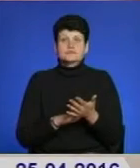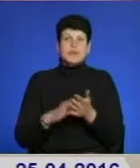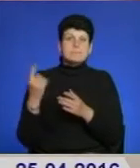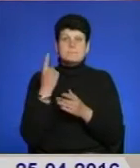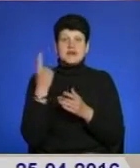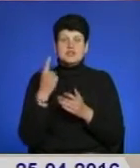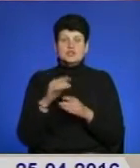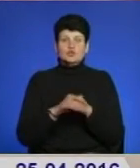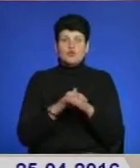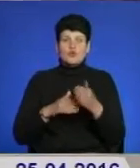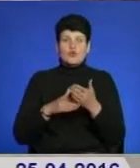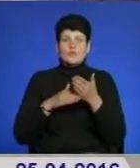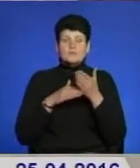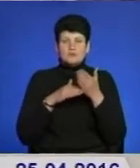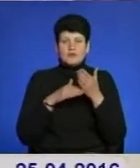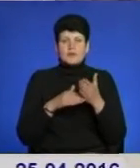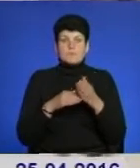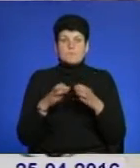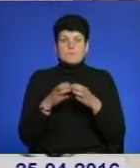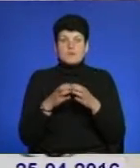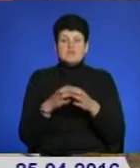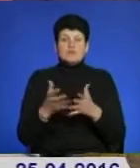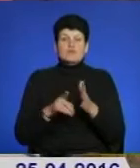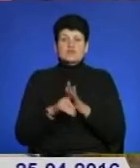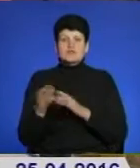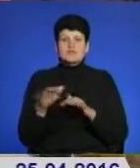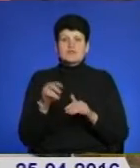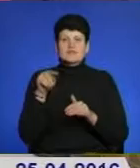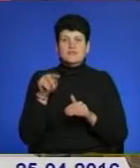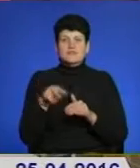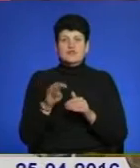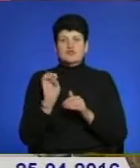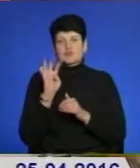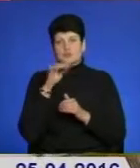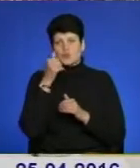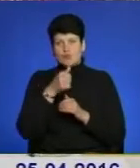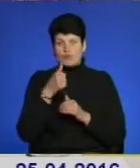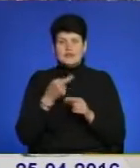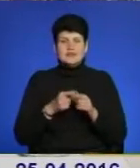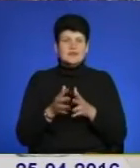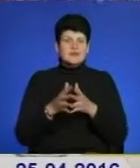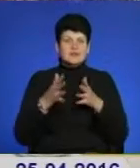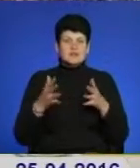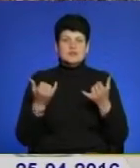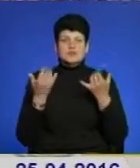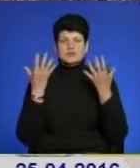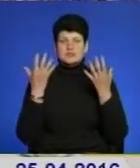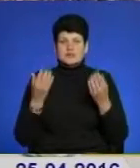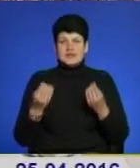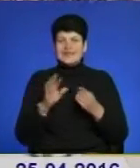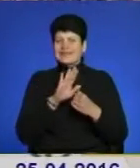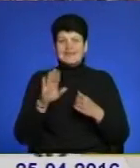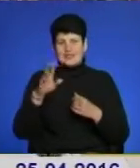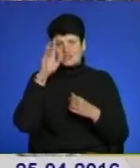Перший добровольчий мобільний шпиталь розпочав свою діяльність в Україні у 2014 році. Це найбільший на сьогодні недержавний